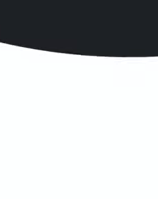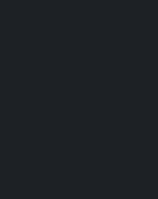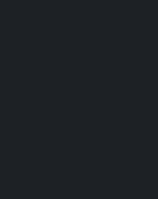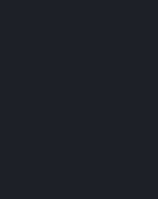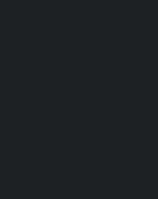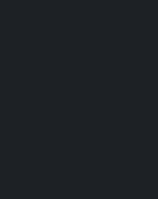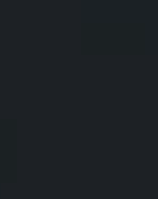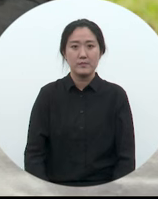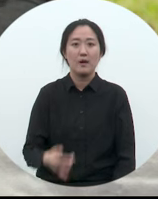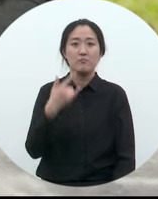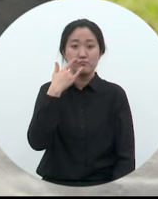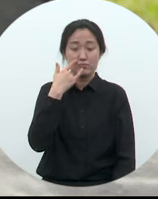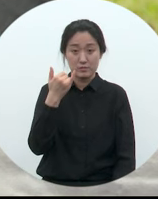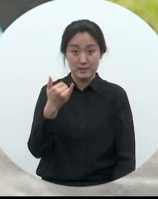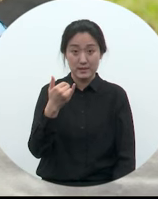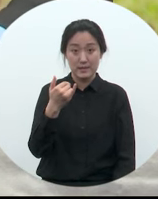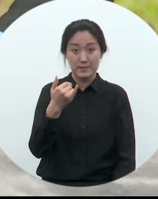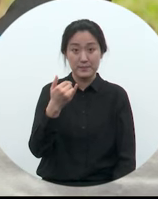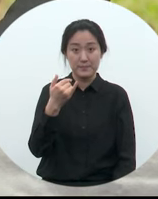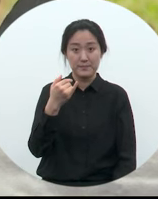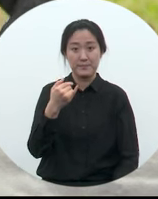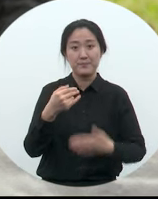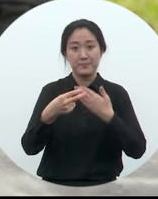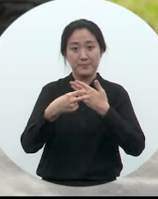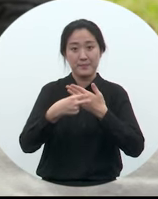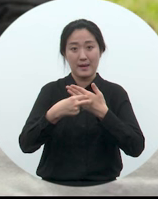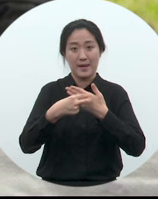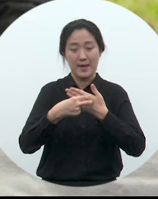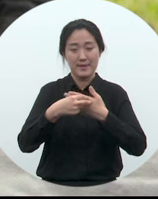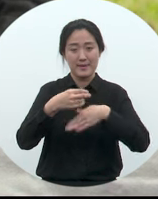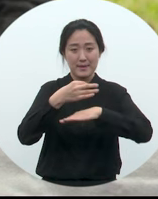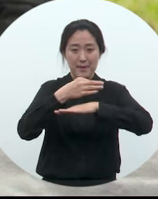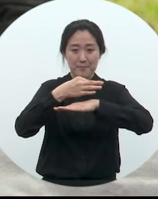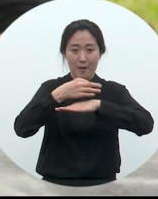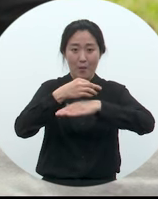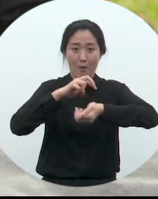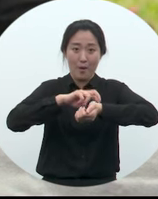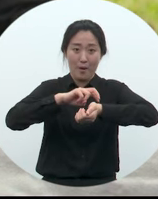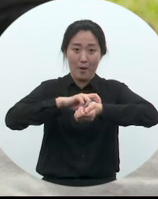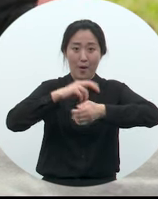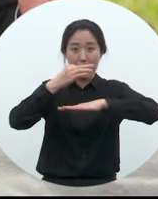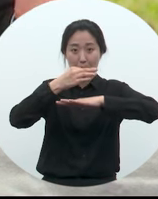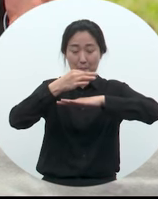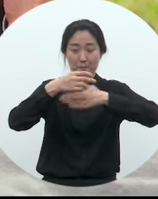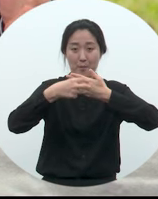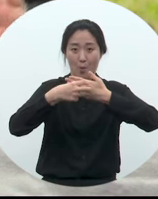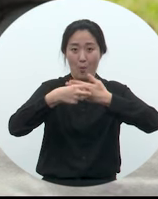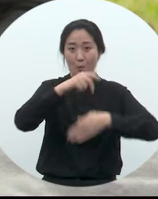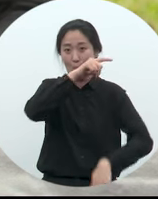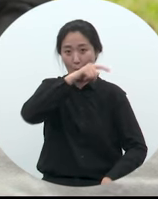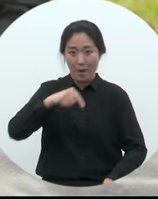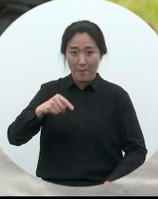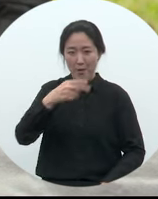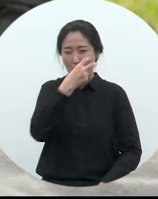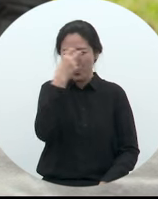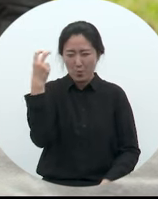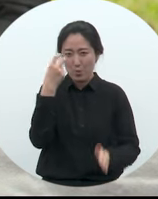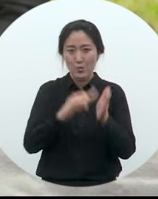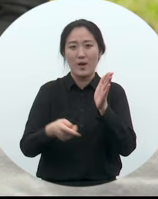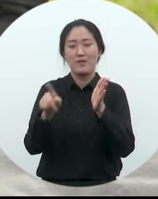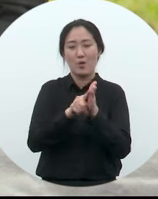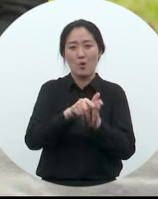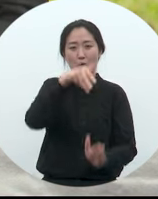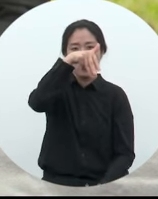됩니다. 부모님들이 한의원에 오셔가지고, 아유, 선생님, 우리 아이 공부 잘하게 총명탕 좀 지어주세요,